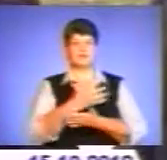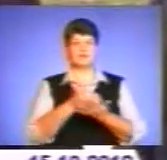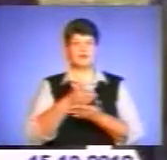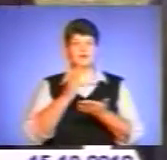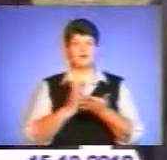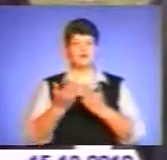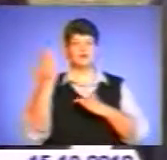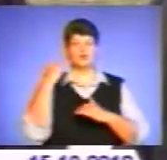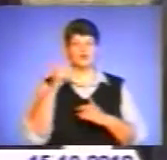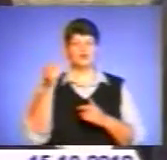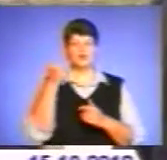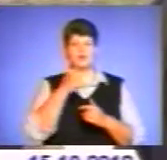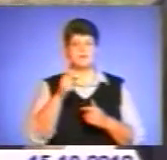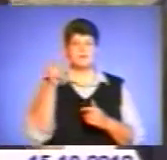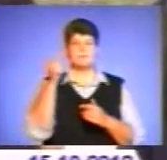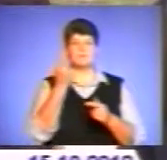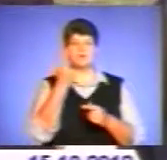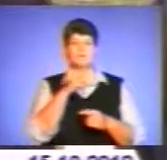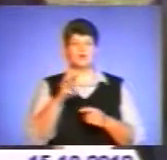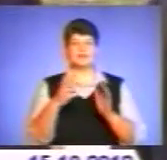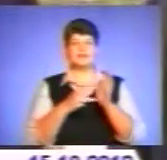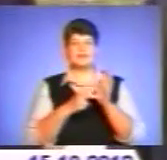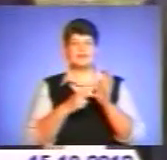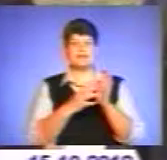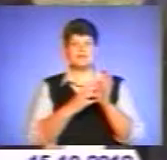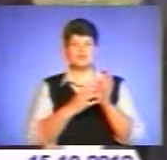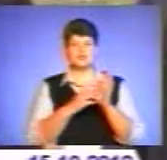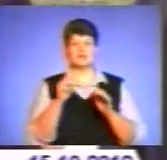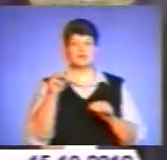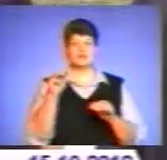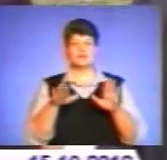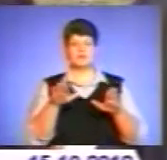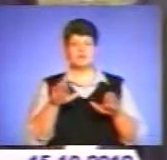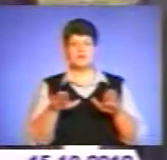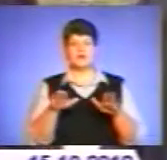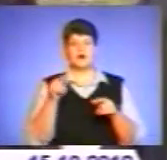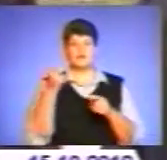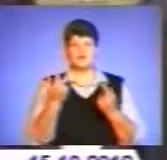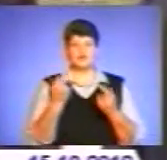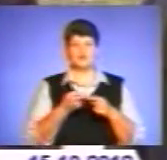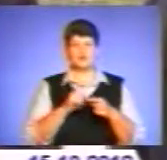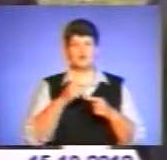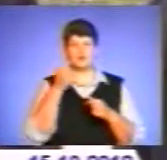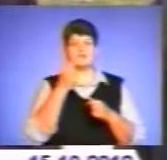складав 1 900 000, в цьому році понад 2 мільйони.